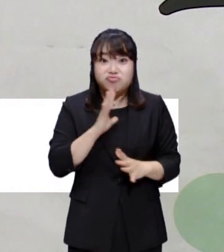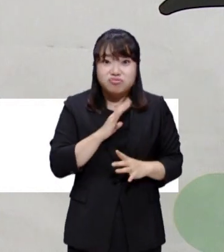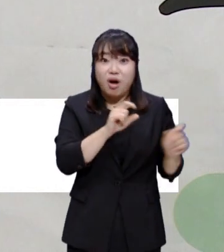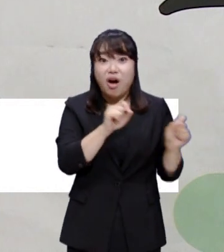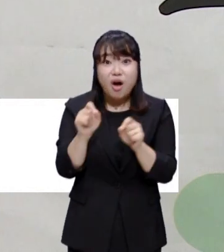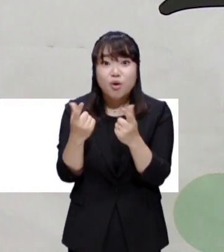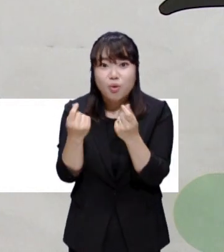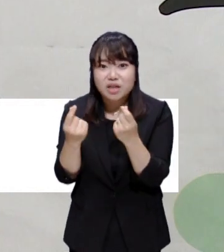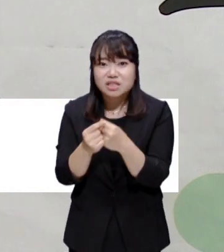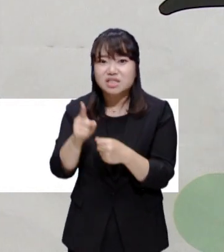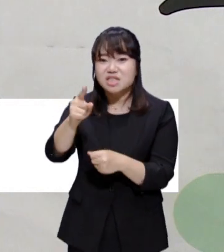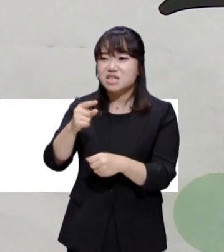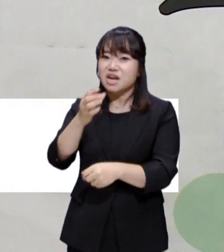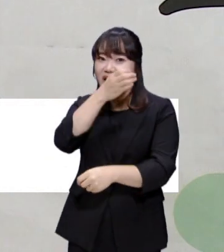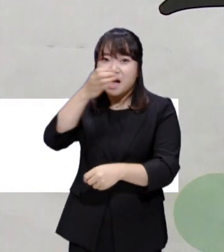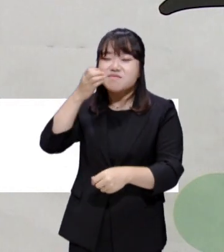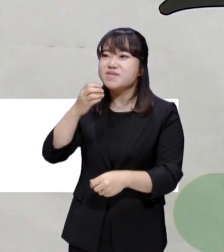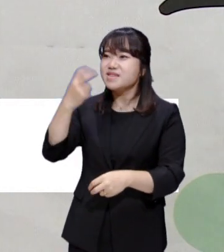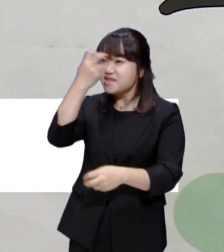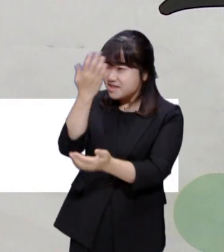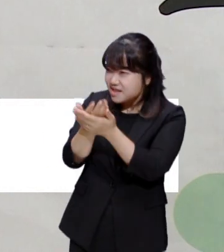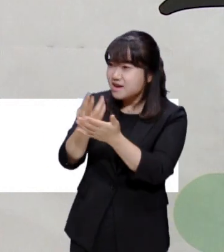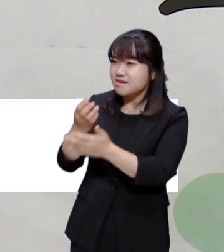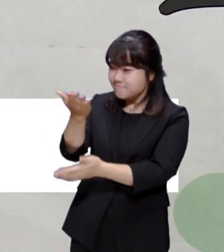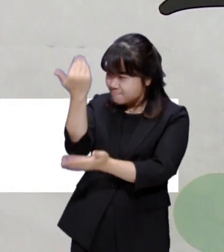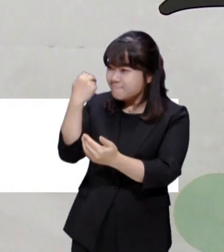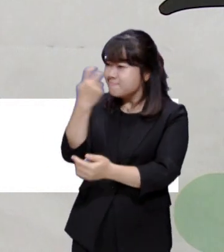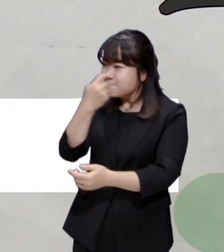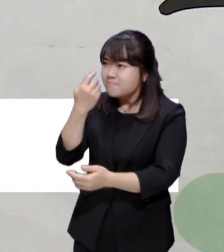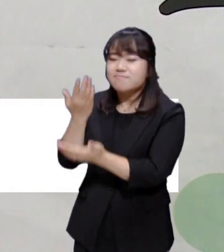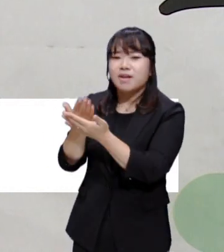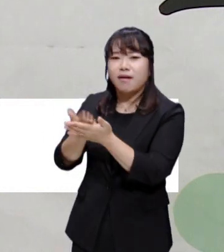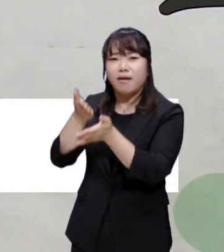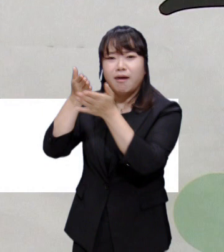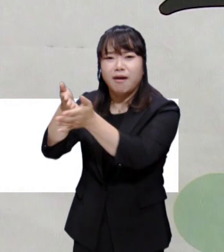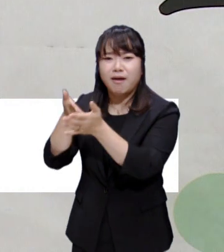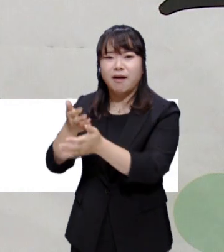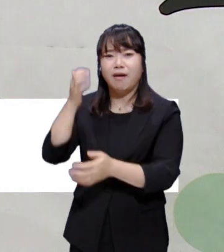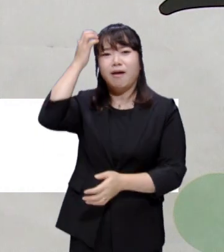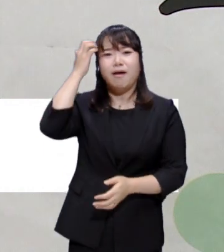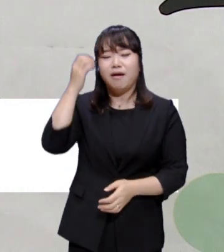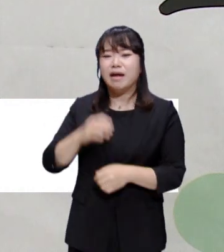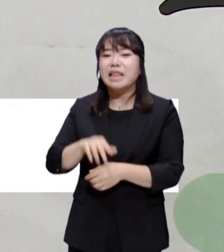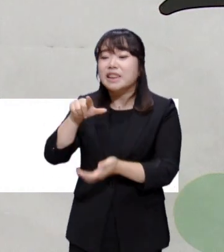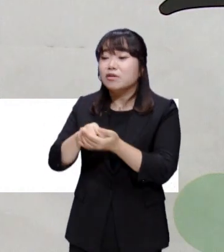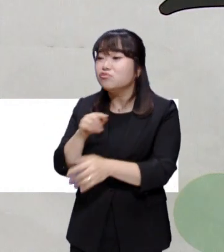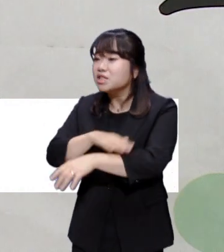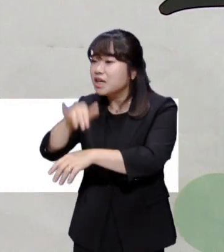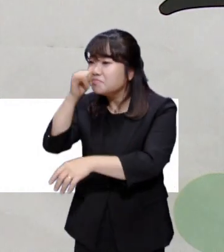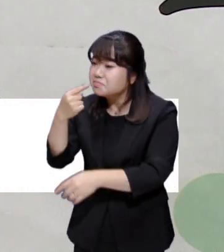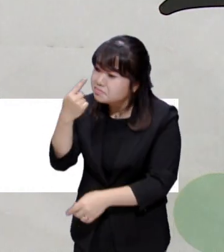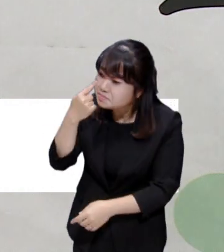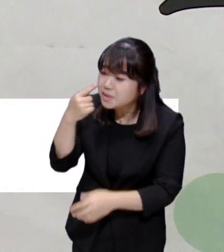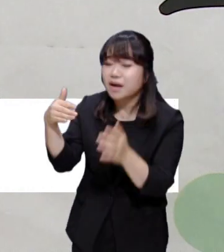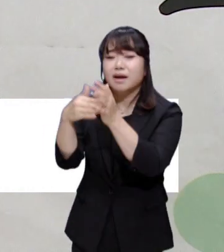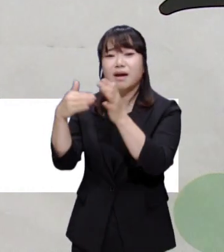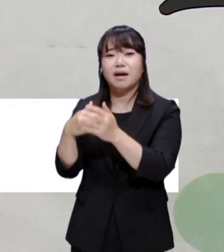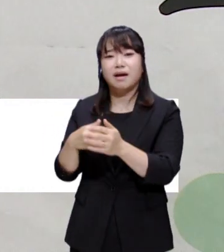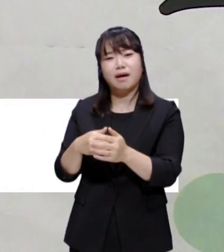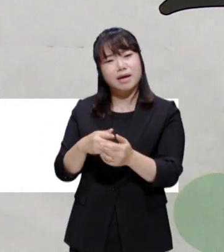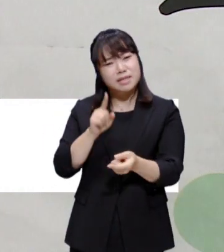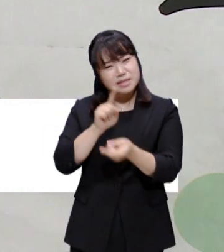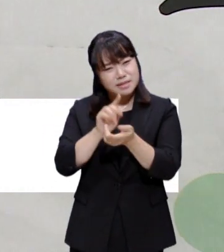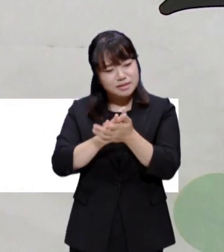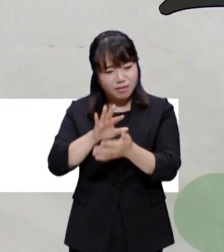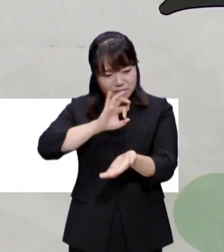위원회를 꾸리든지 어쨌건 객관적으로 평가할 수 있는 곳이 있어야 되는데 그런 곳 없이 모니터링만 한다. 그러면 실제 그 돈을 사용하는